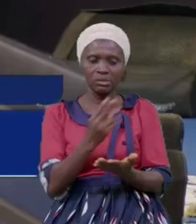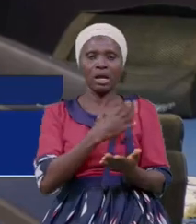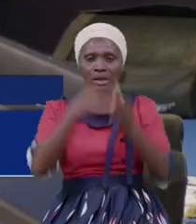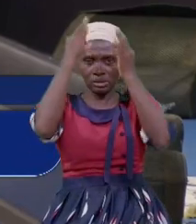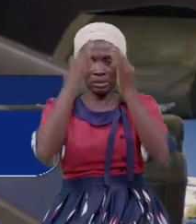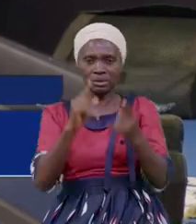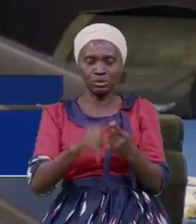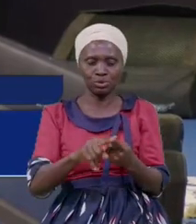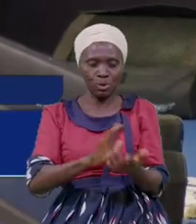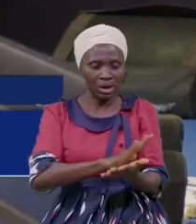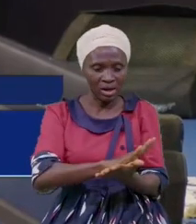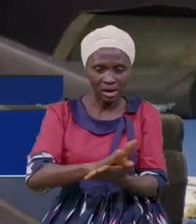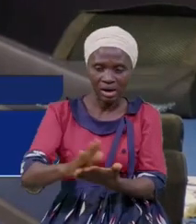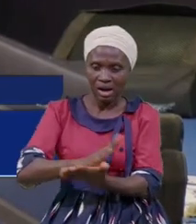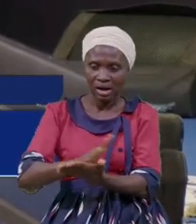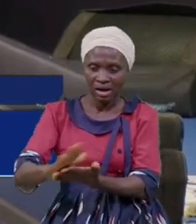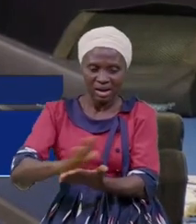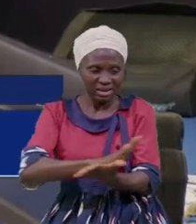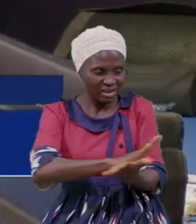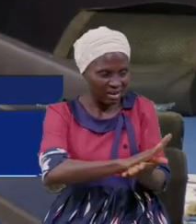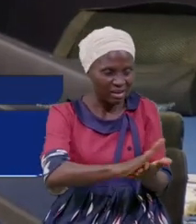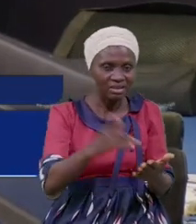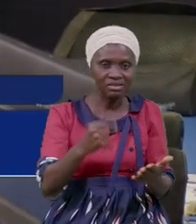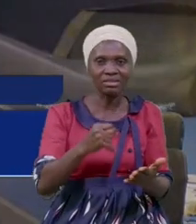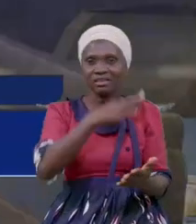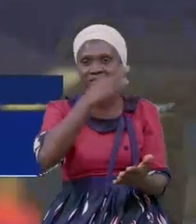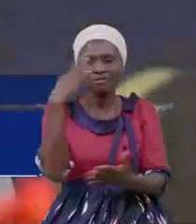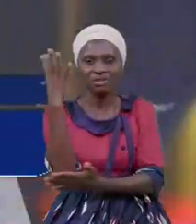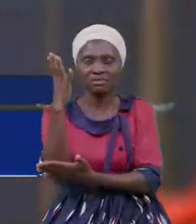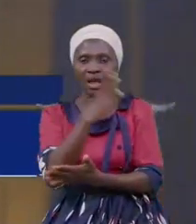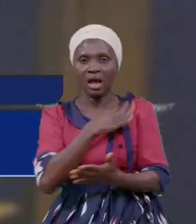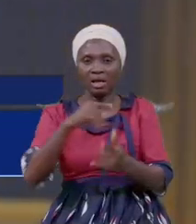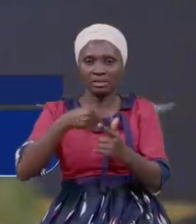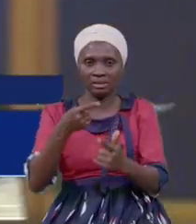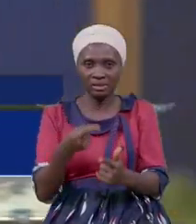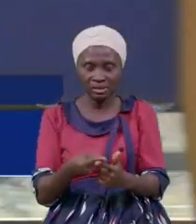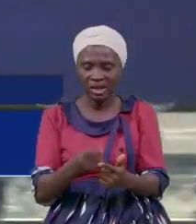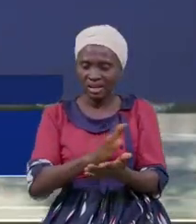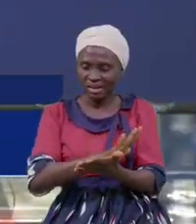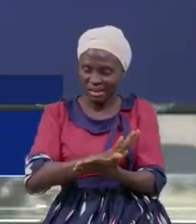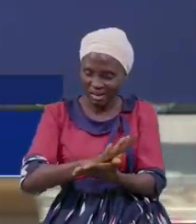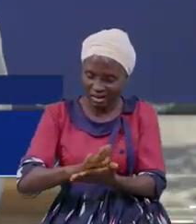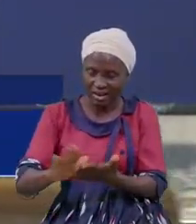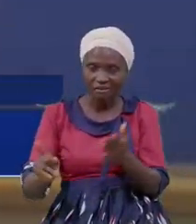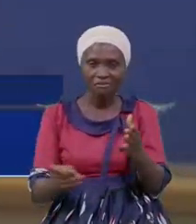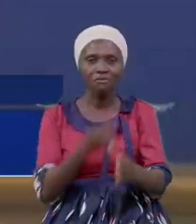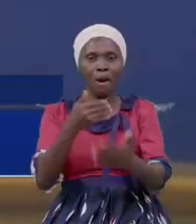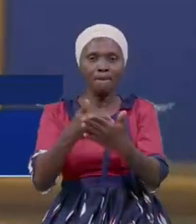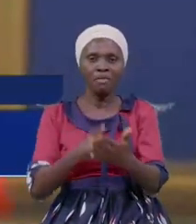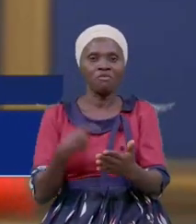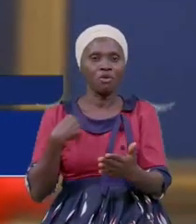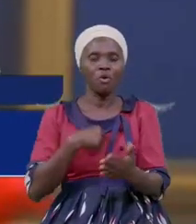tout nous devons faire le saclage avant de planter quoi que que ce soit et en dehors du saclage il y a la